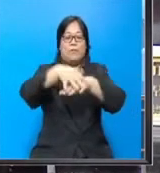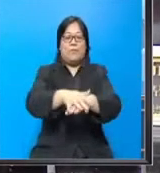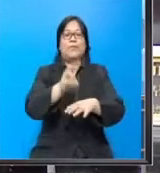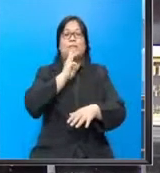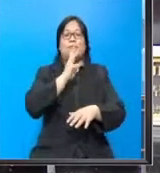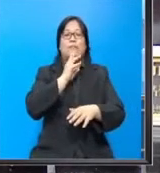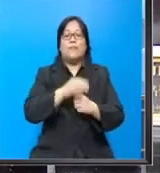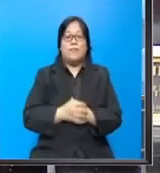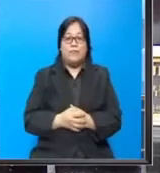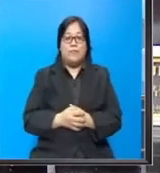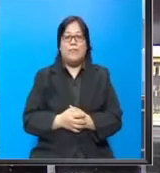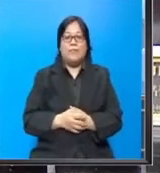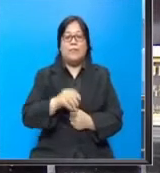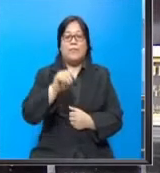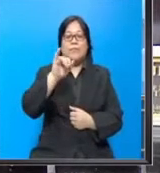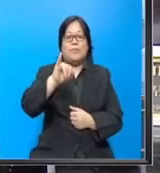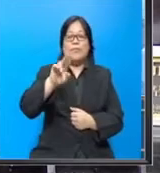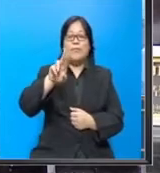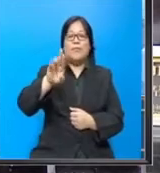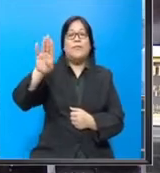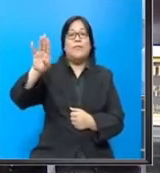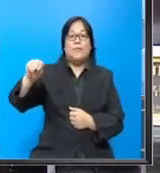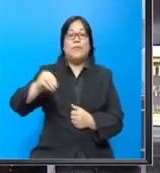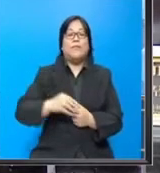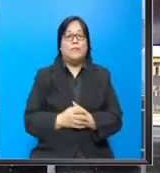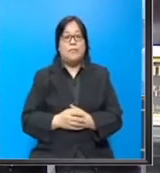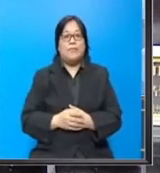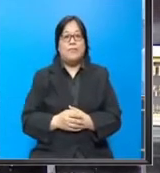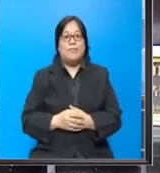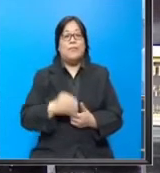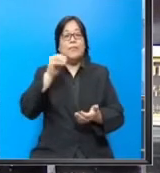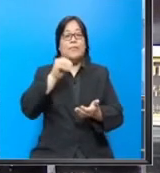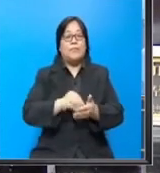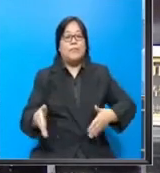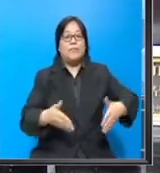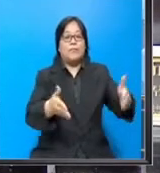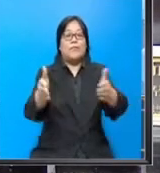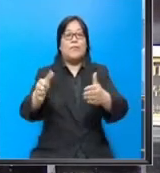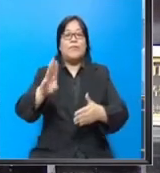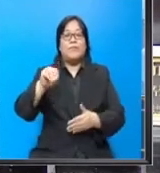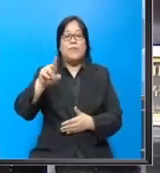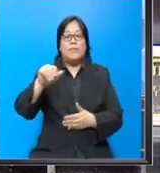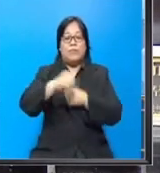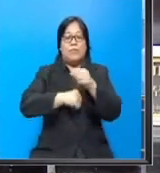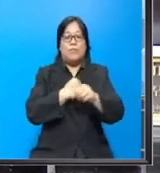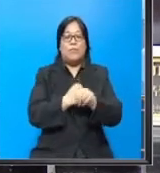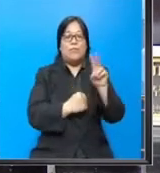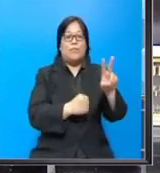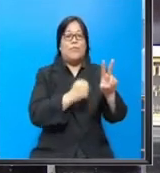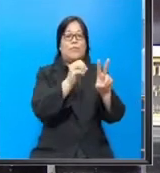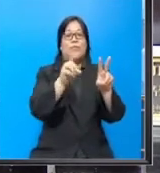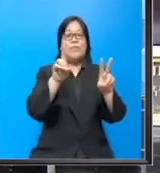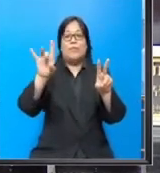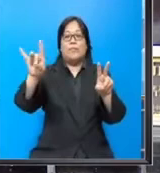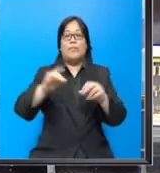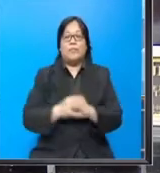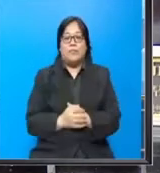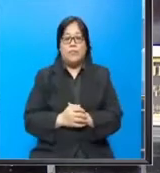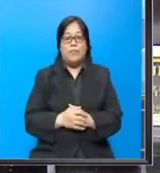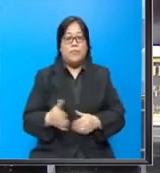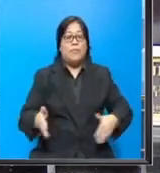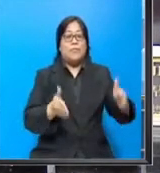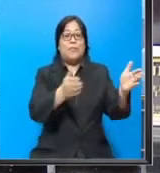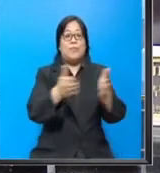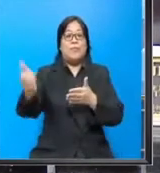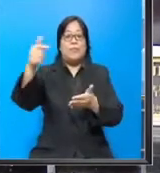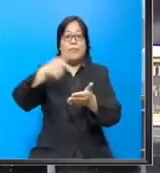tribes in manajemen air bday rbm dirembangan sungai muda pada tahun 2018 belanar BM ini